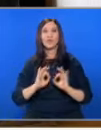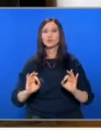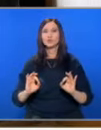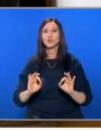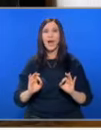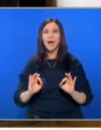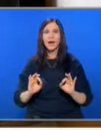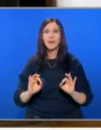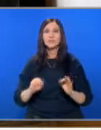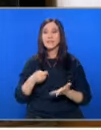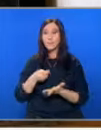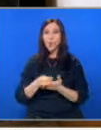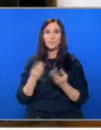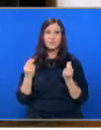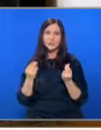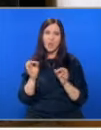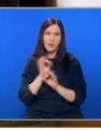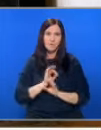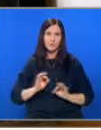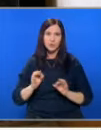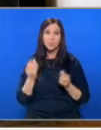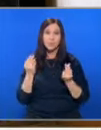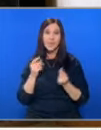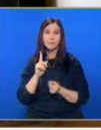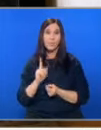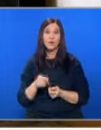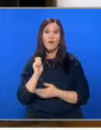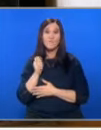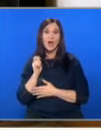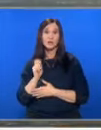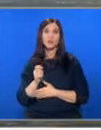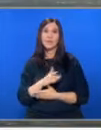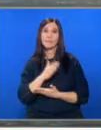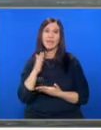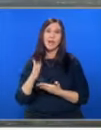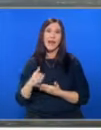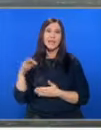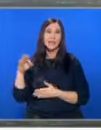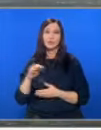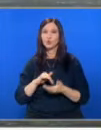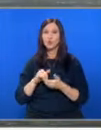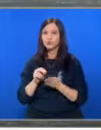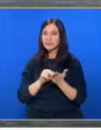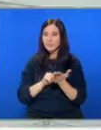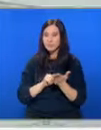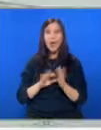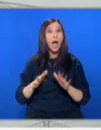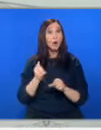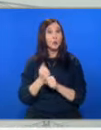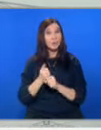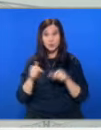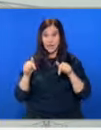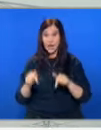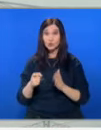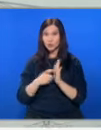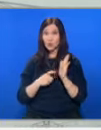за покупната цена, нито за цената, по която да фактурираме на крайни клиенти. От дружеството са изчислили, че ако работят при